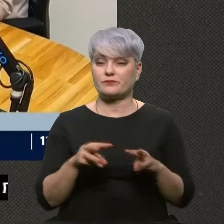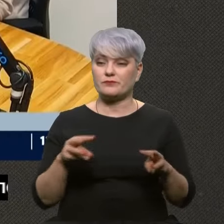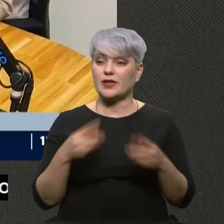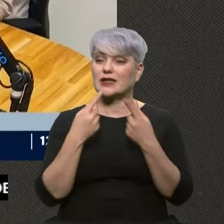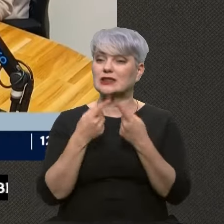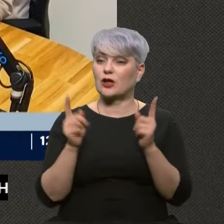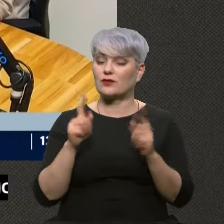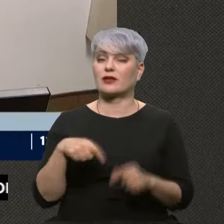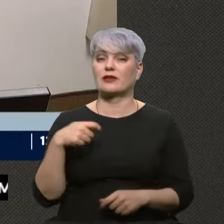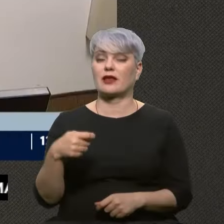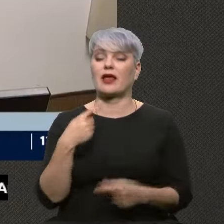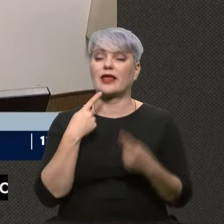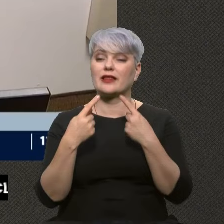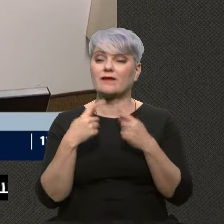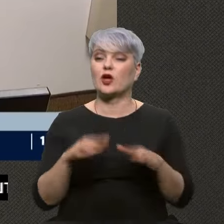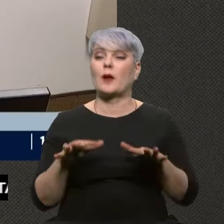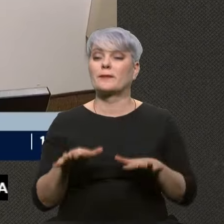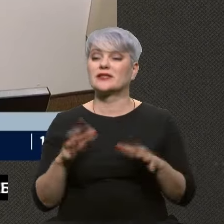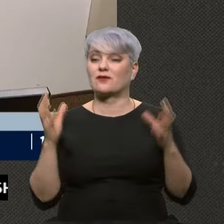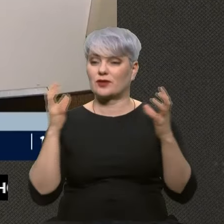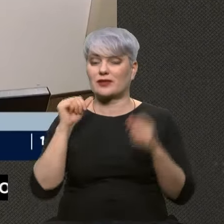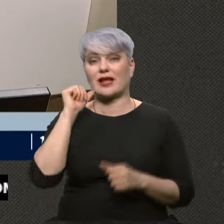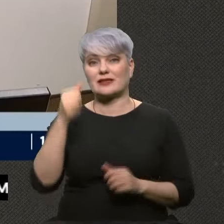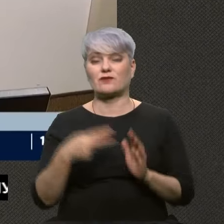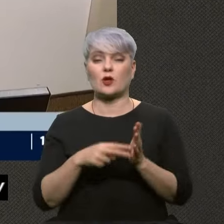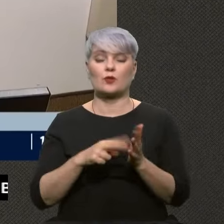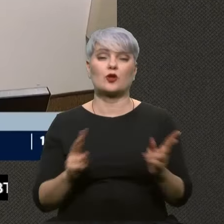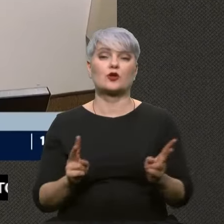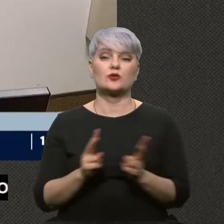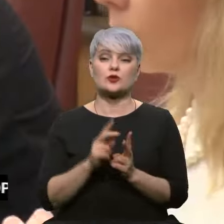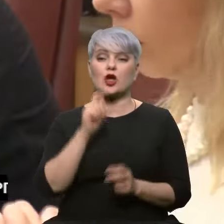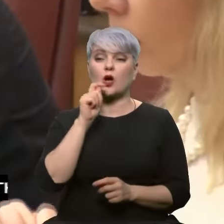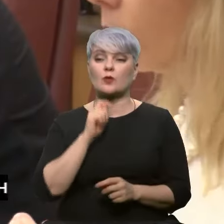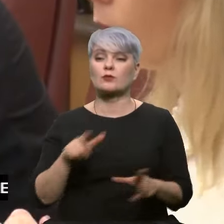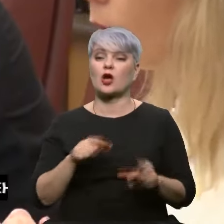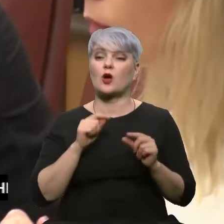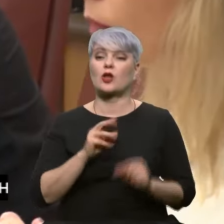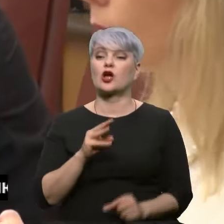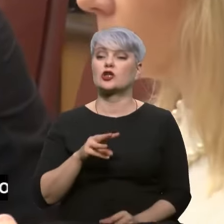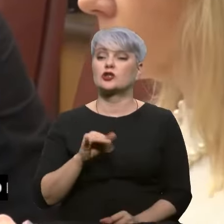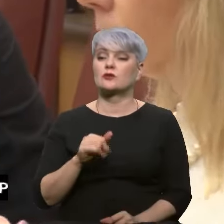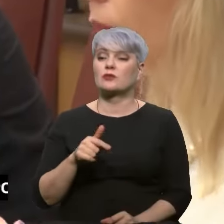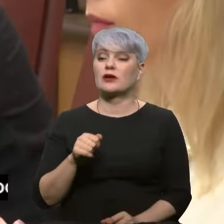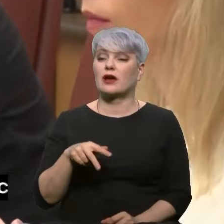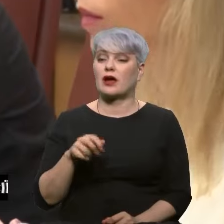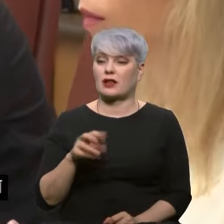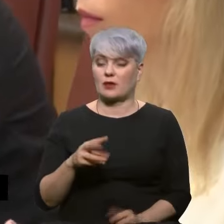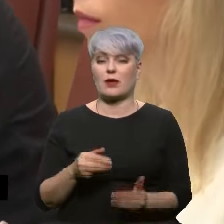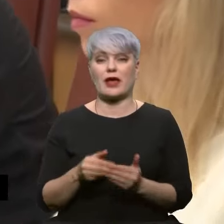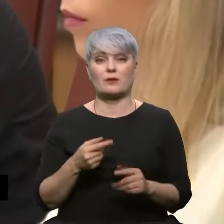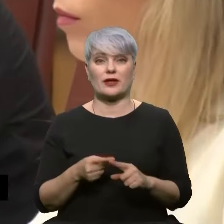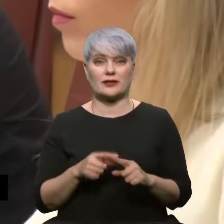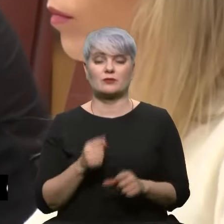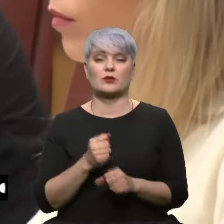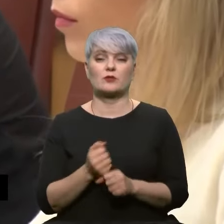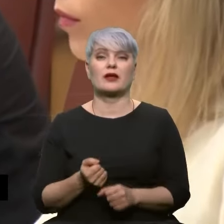Роберт Фіцо дає інтерв'ю місцевому радіо. Завтра він планує зустріч із українським колегою Денисом Шмигалем. І перед цим Фіцо зробив